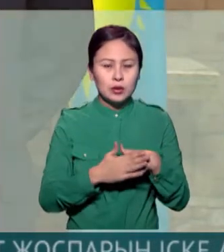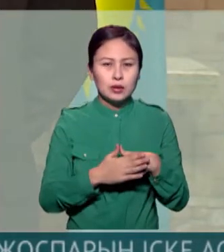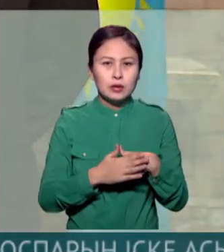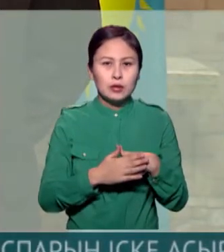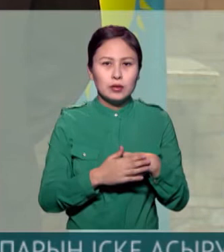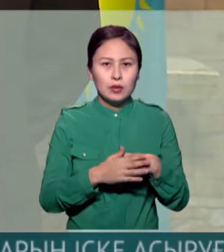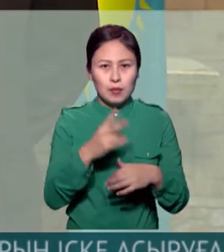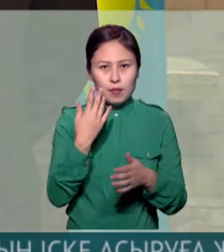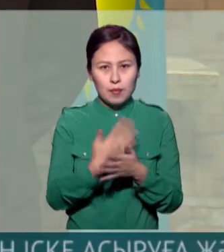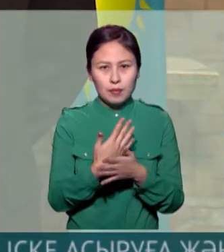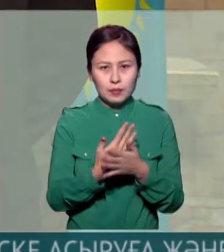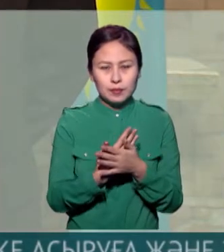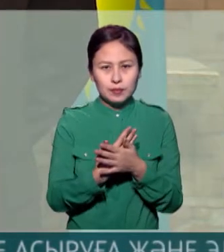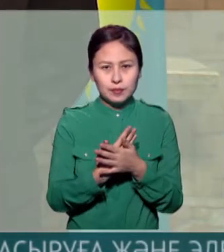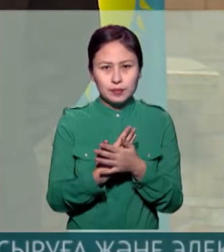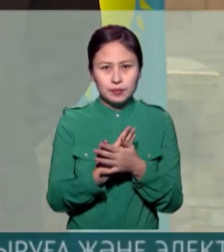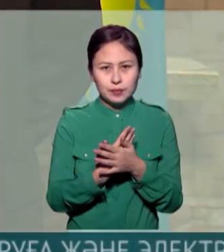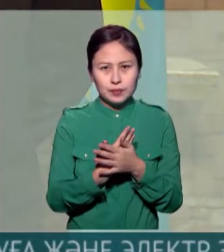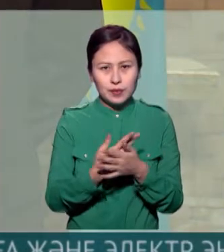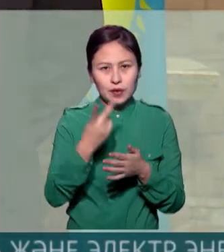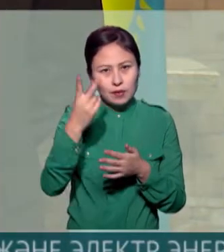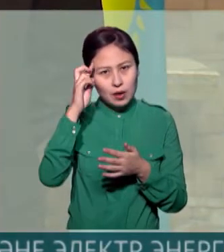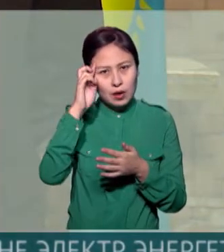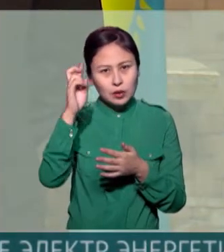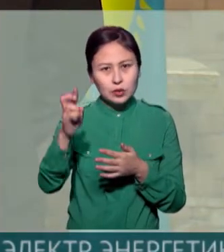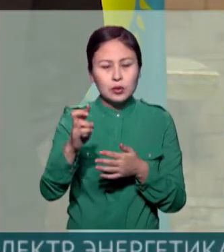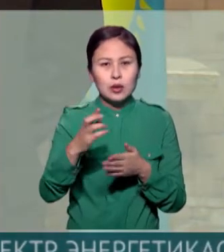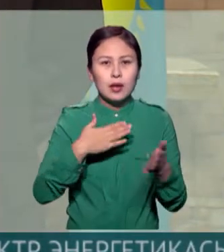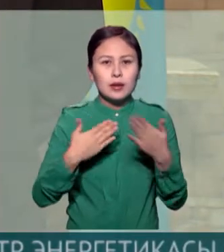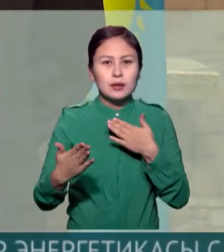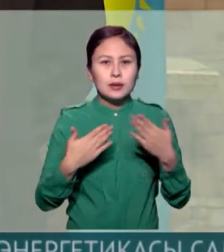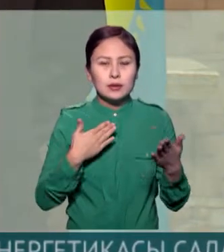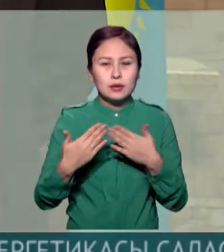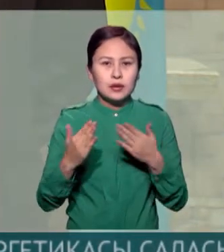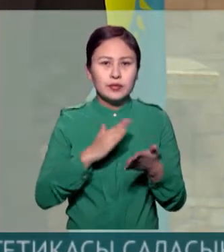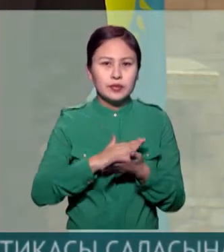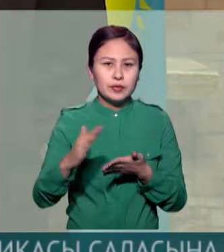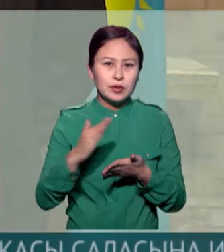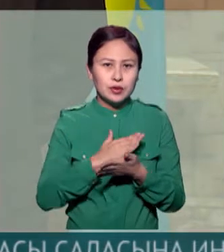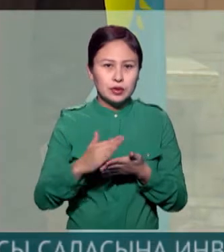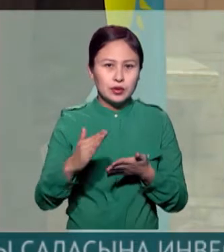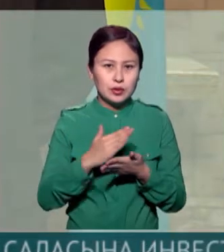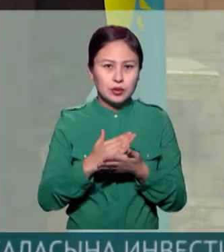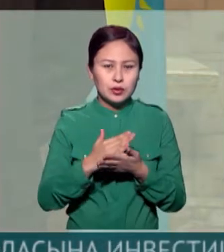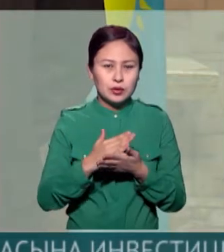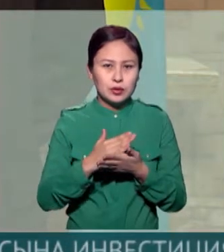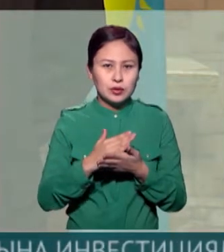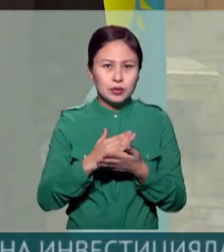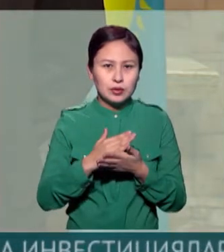көрсеткен құрметті ескере отырып, екі елдің арасындағы қарым-қатынастың жоғары деңгейде екенін ескеріп,